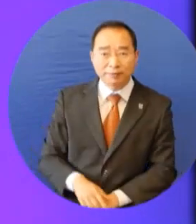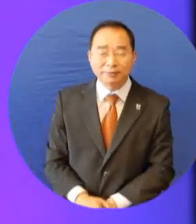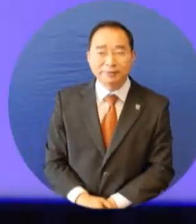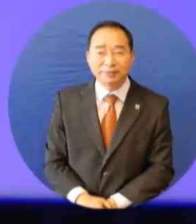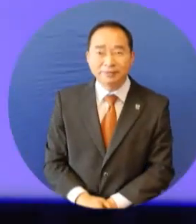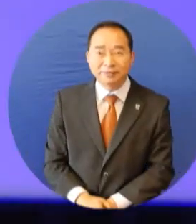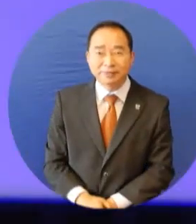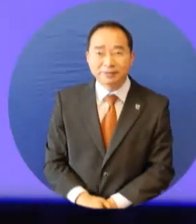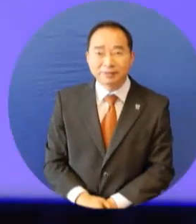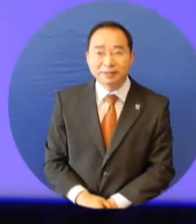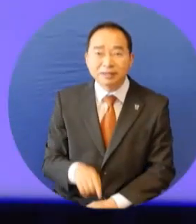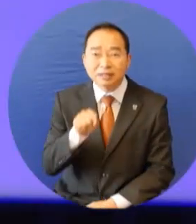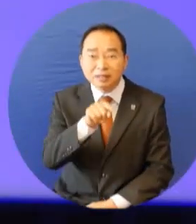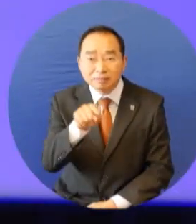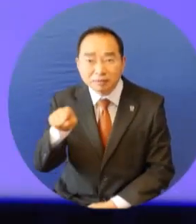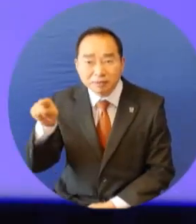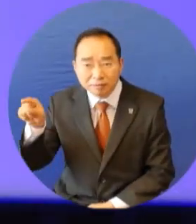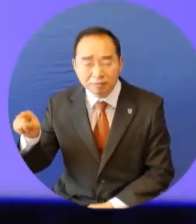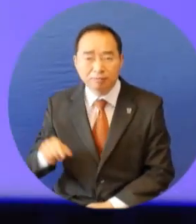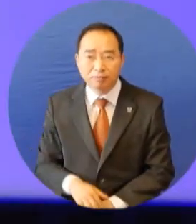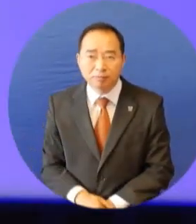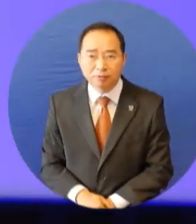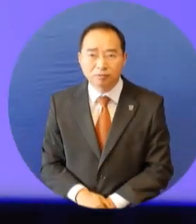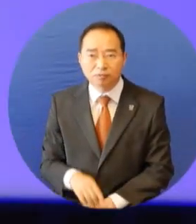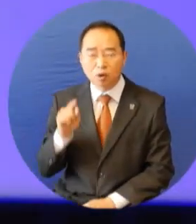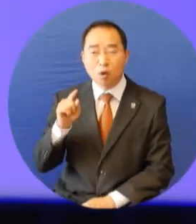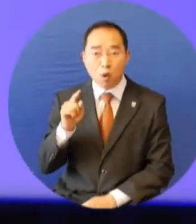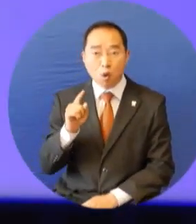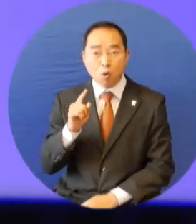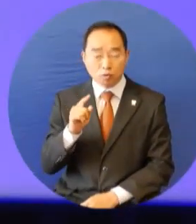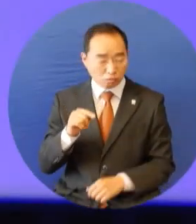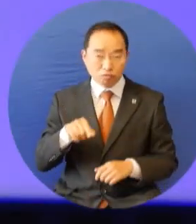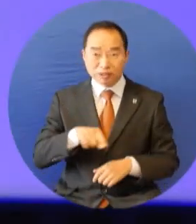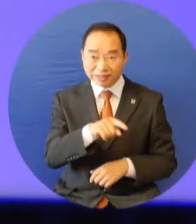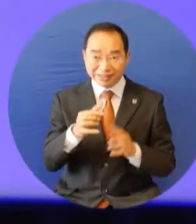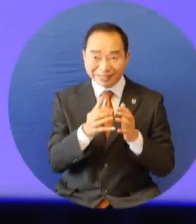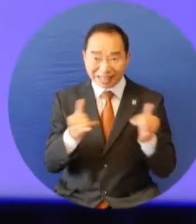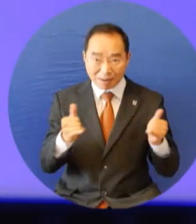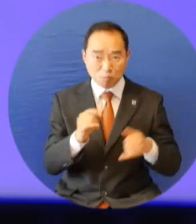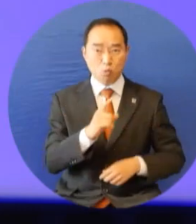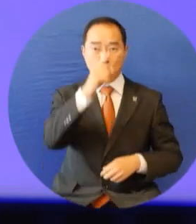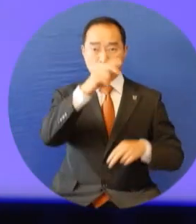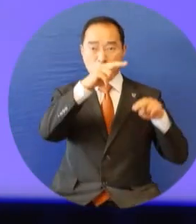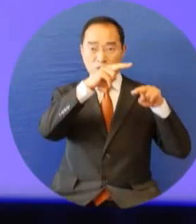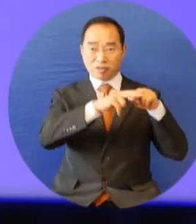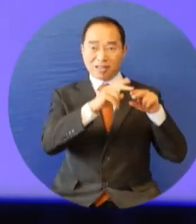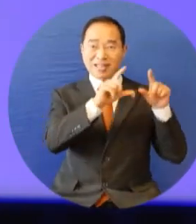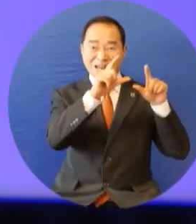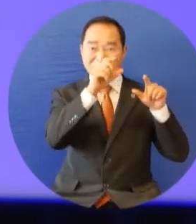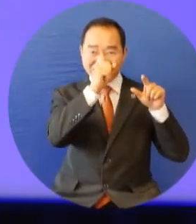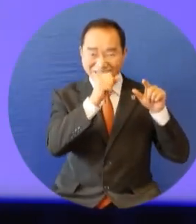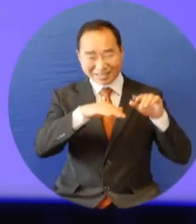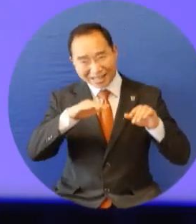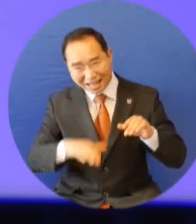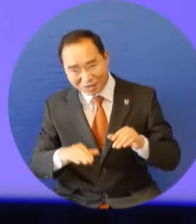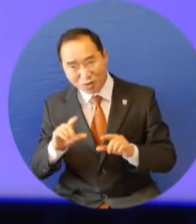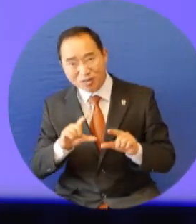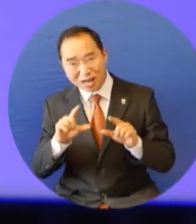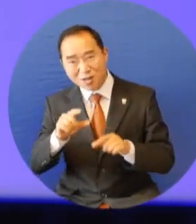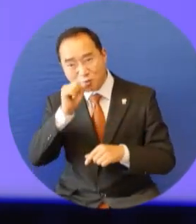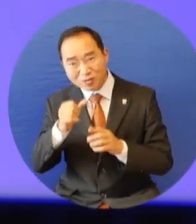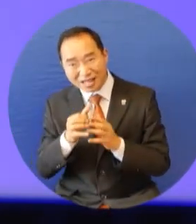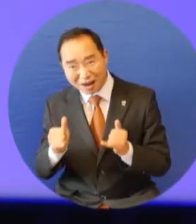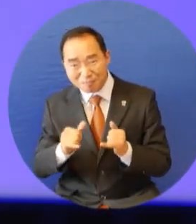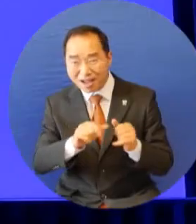말이에요. 그리고 그 풀들이 우리가 높은 데 사는 사람 좋아서 사는 사람, 낮은 데 좋아서 사는